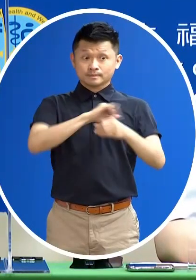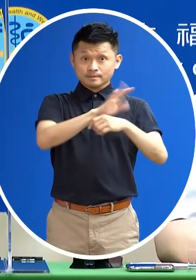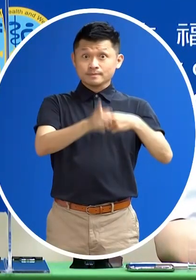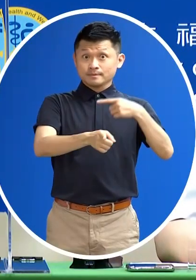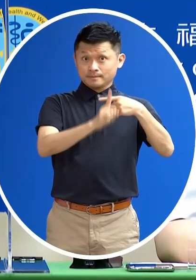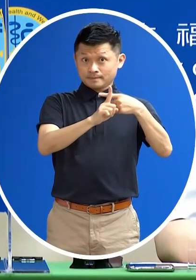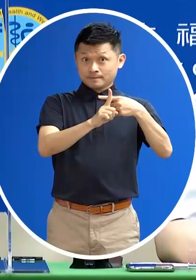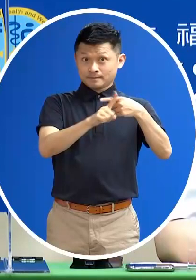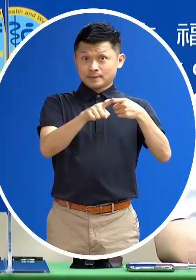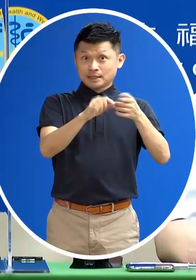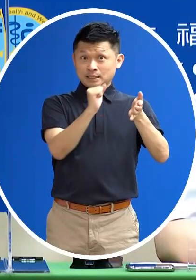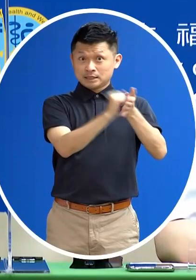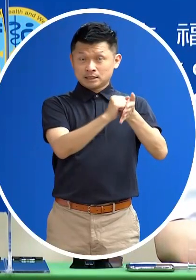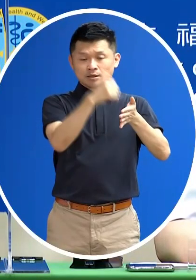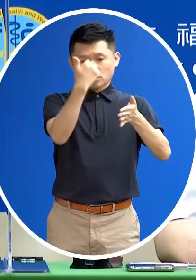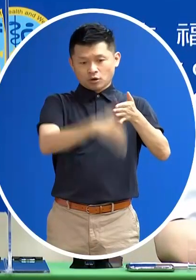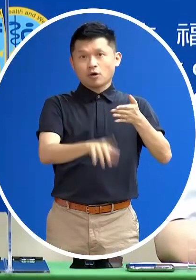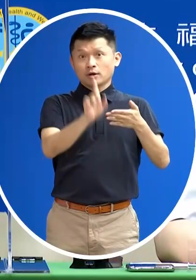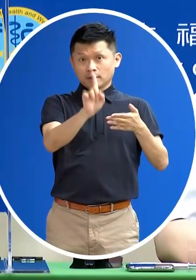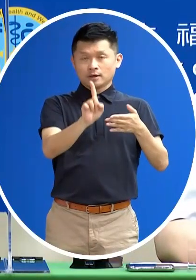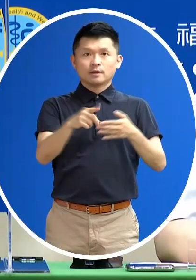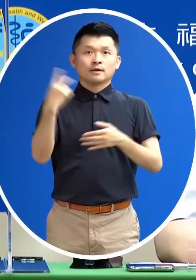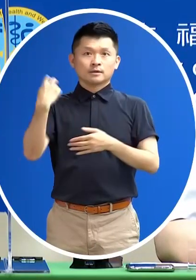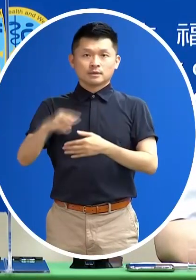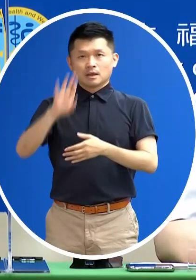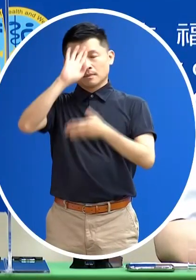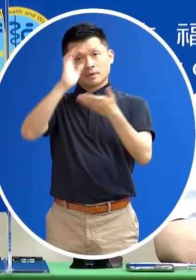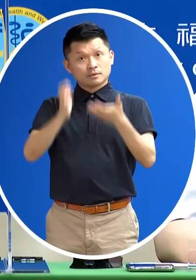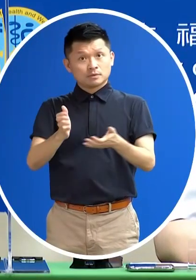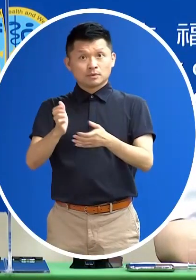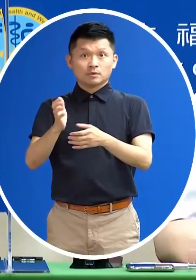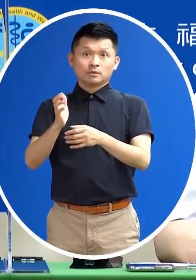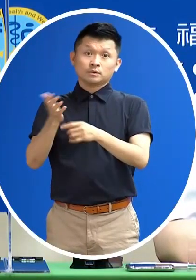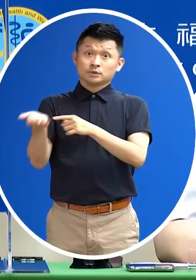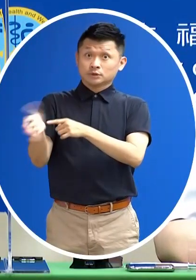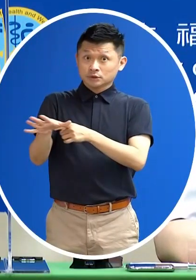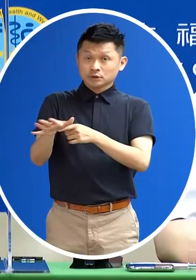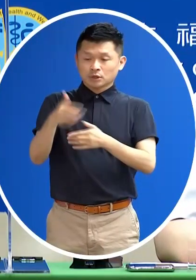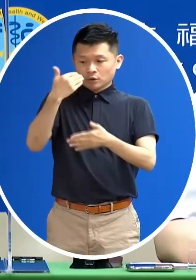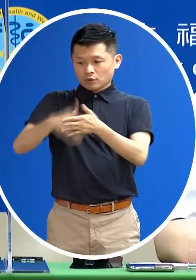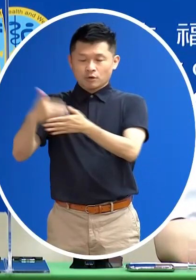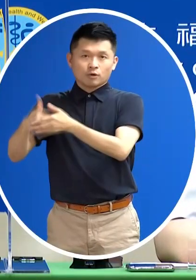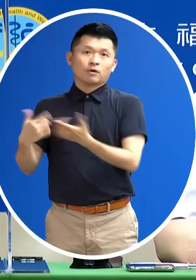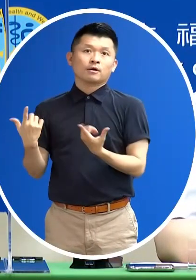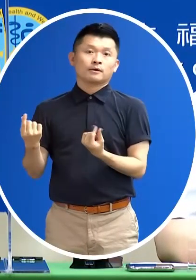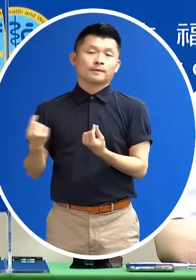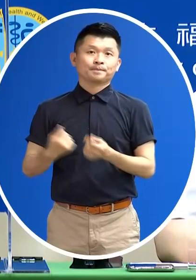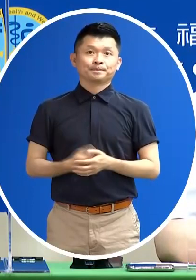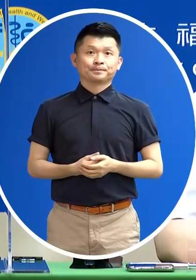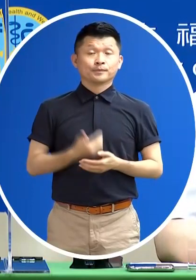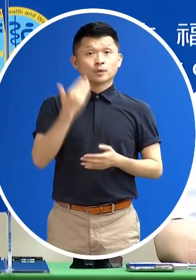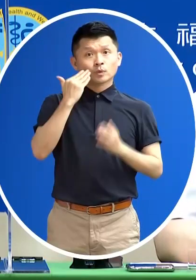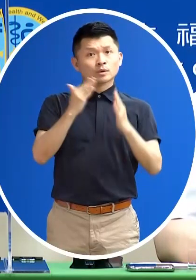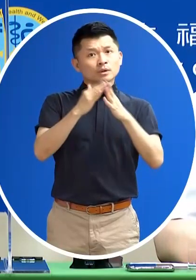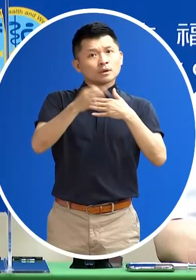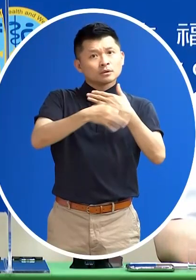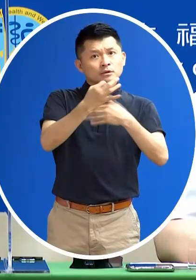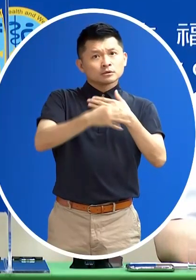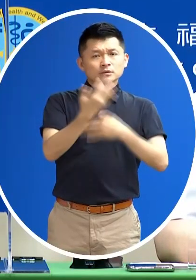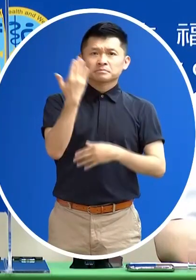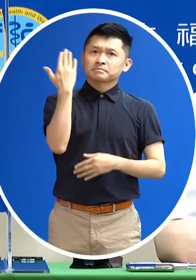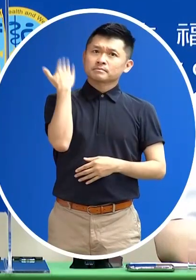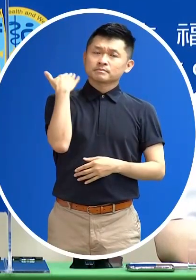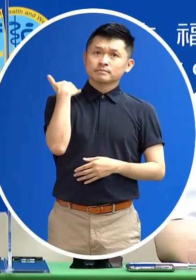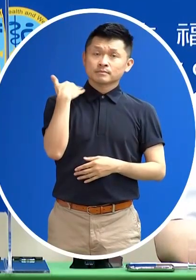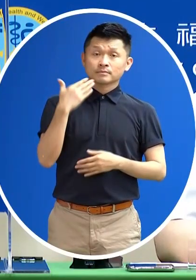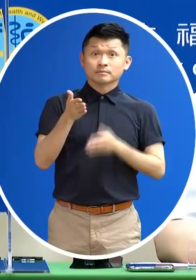边就排除，那同时当然重症跟死亡的这个统计也排除。不过如果就家属在这个先前已